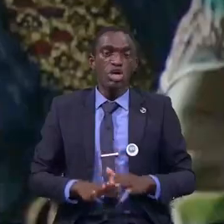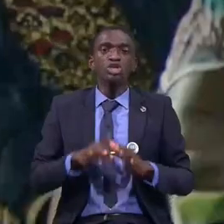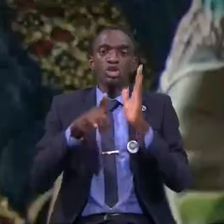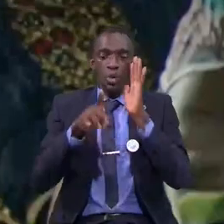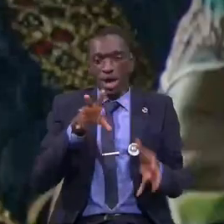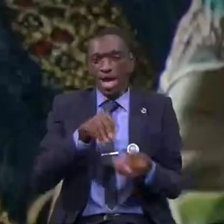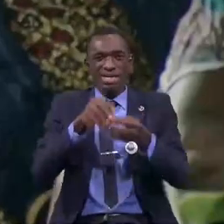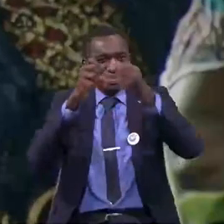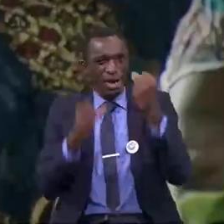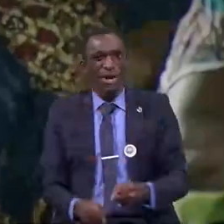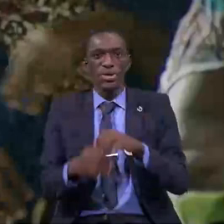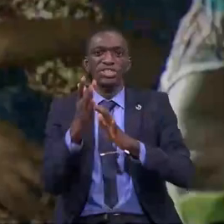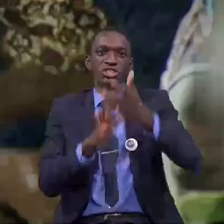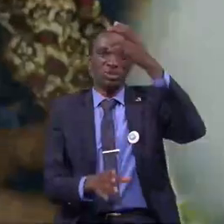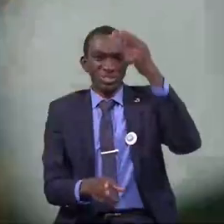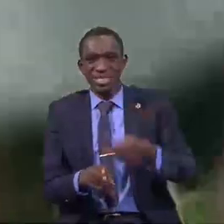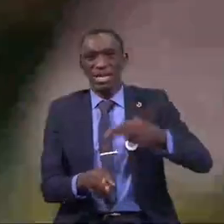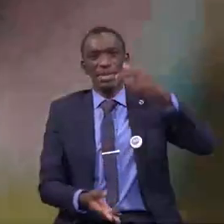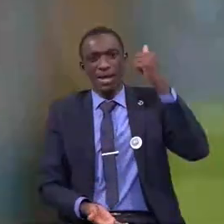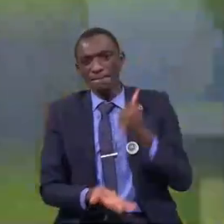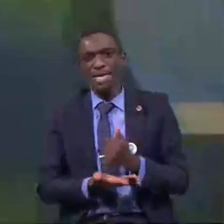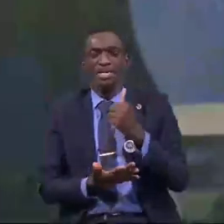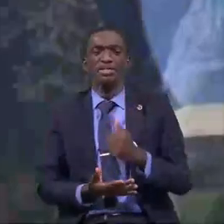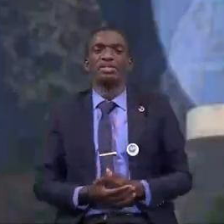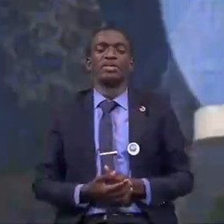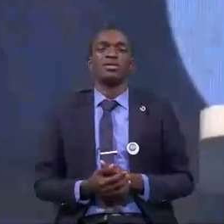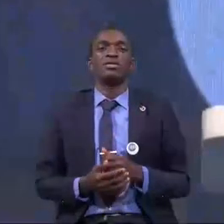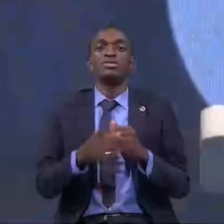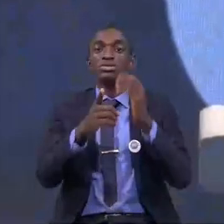Si tu as déjà la paix, la pureté, tu auras alors la puissance.